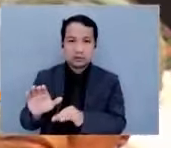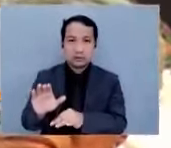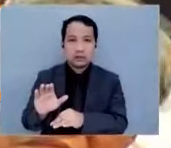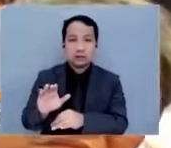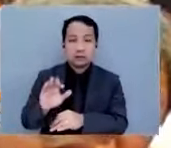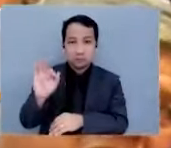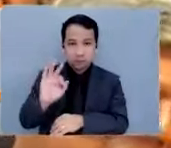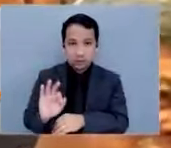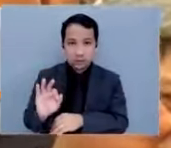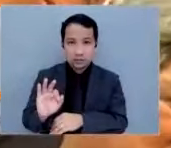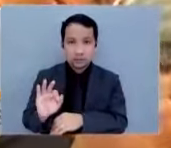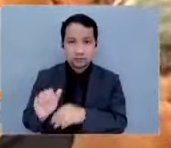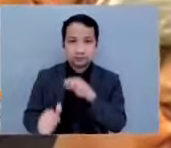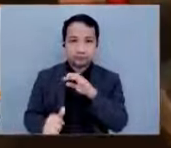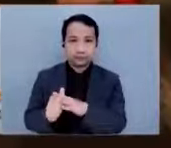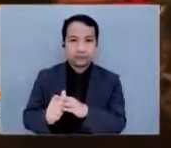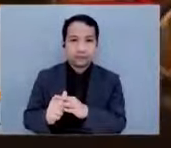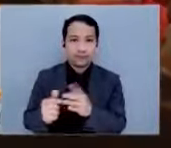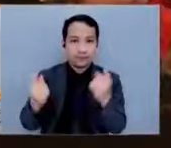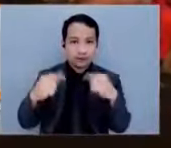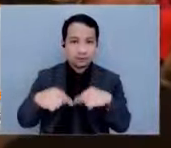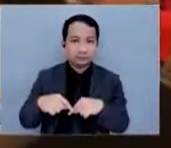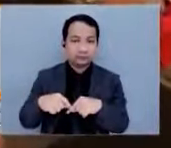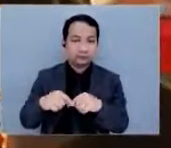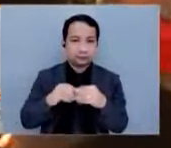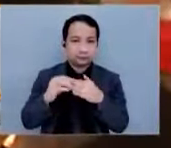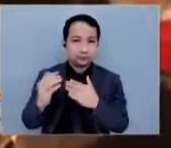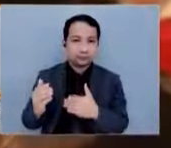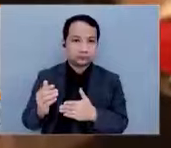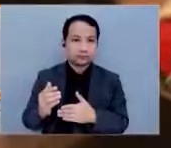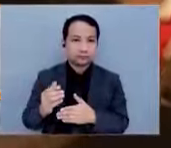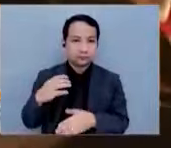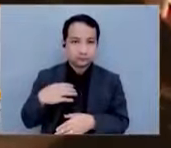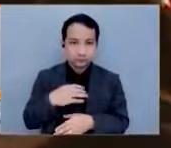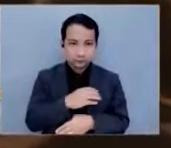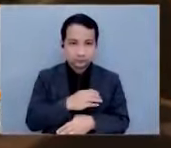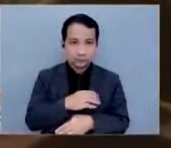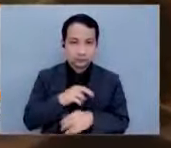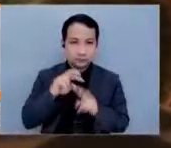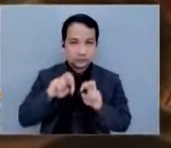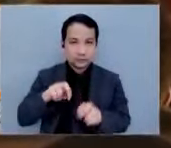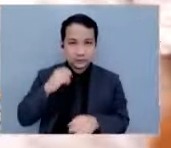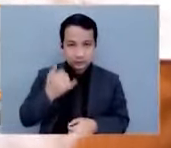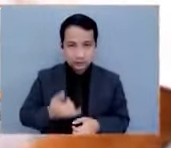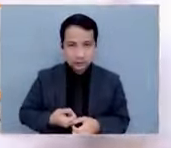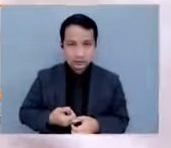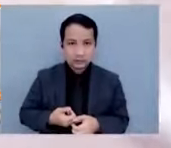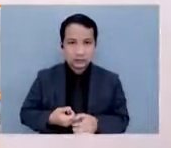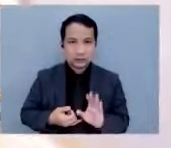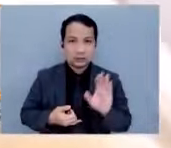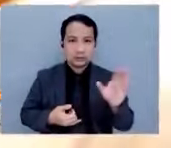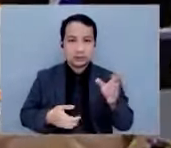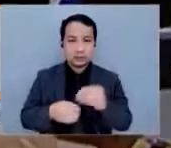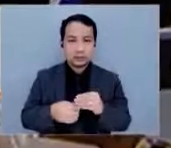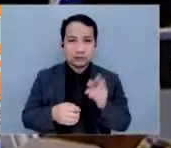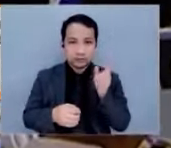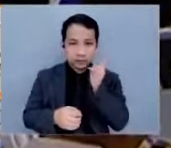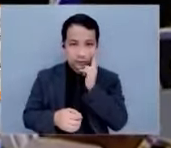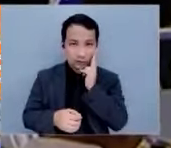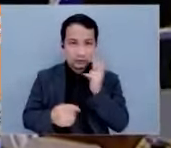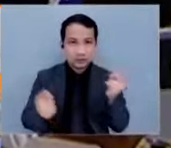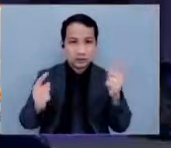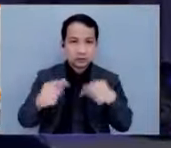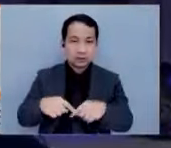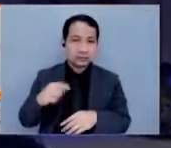para lumutang ang naturang leader. Balak naman ng isang kongresista na imbitahan din ng malapit kay Kibuloy na si dating Pangulong Rodrigo Duterte